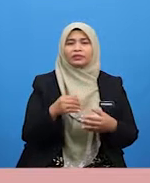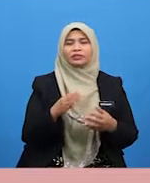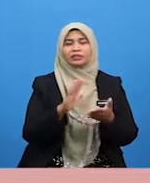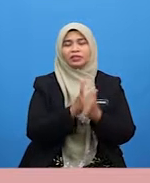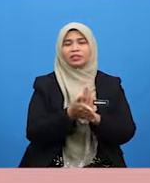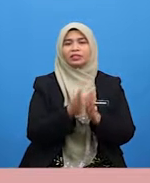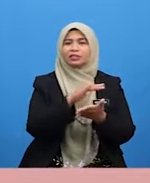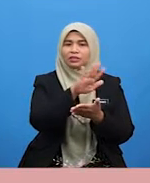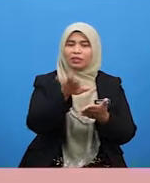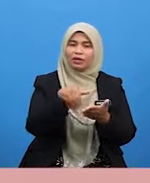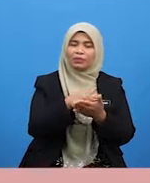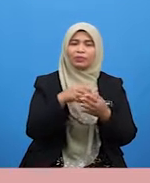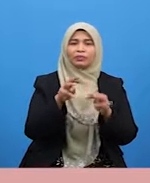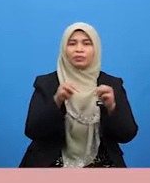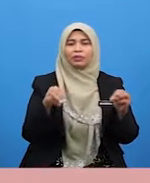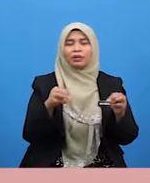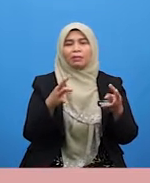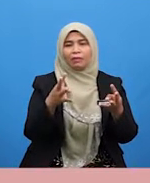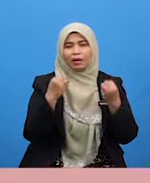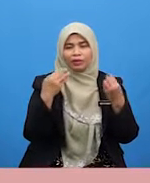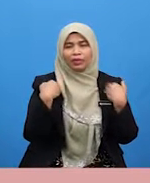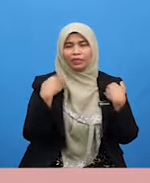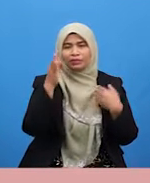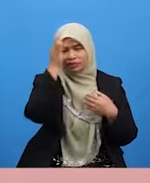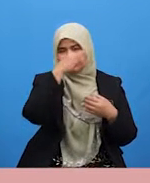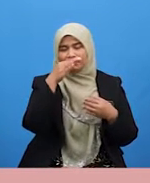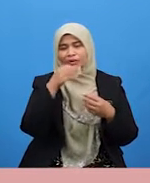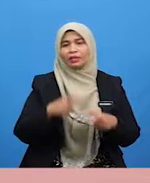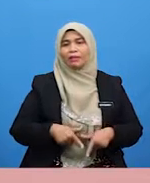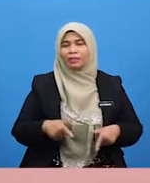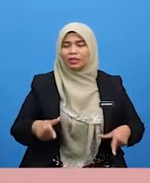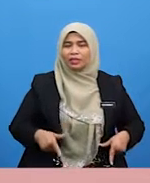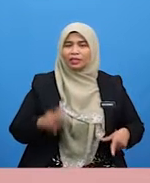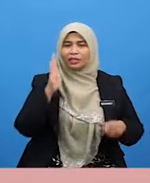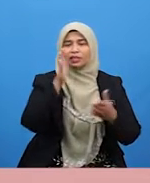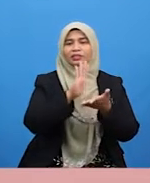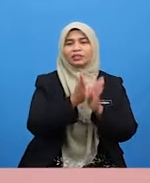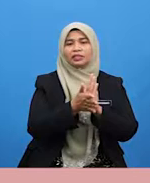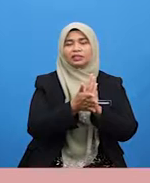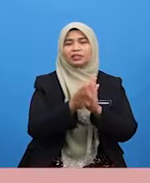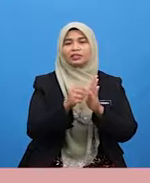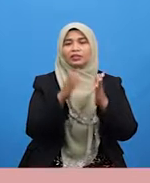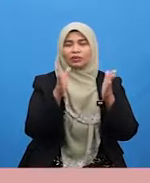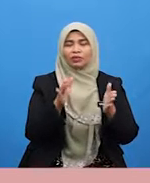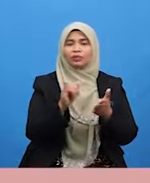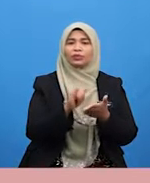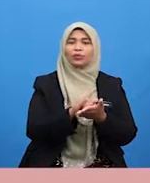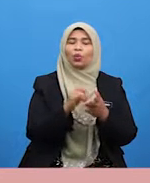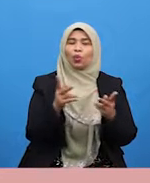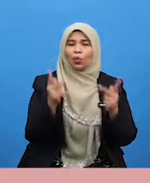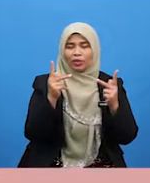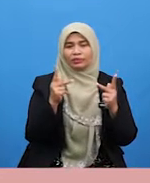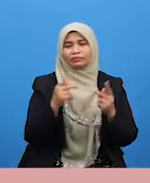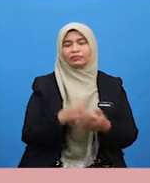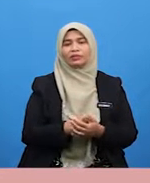ingin memiliki sifat berani. Sifat berani pula menjadikan seseorang itu kuat menjaga maruah diri,